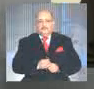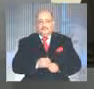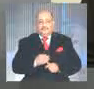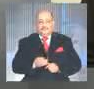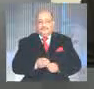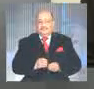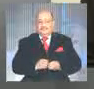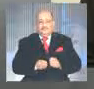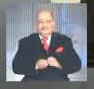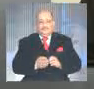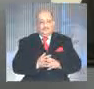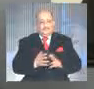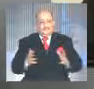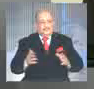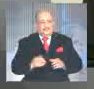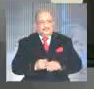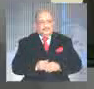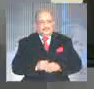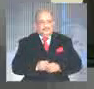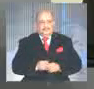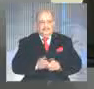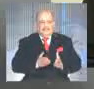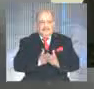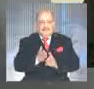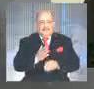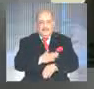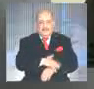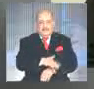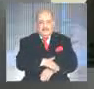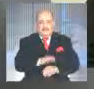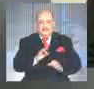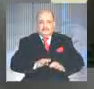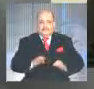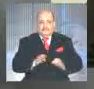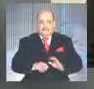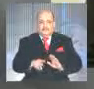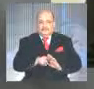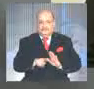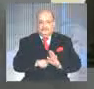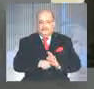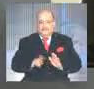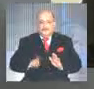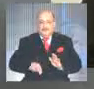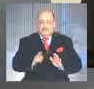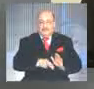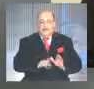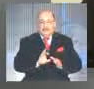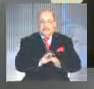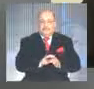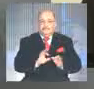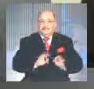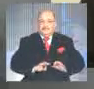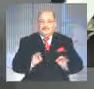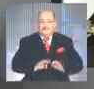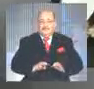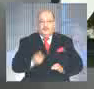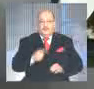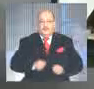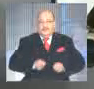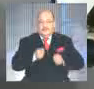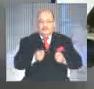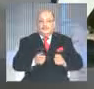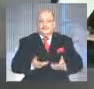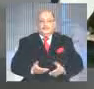باش يفرغوا فيها ويفرغوا فيها في بلايص مش ملائمة، مصبات عشوائية، وذاك يزيد يضر البلاد أكثر. جيت